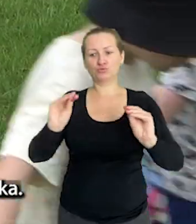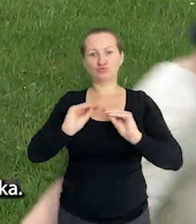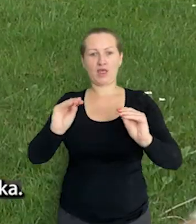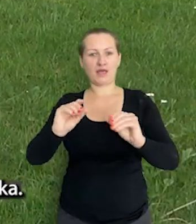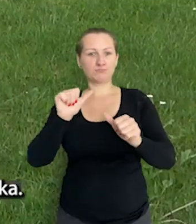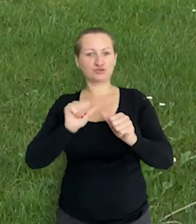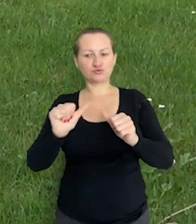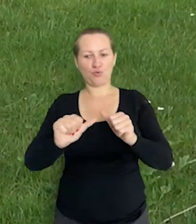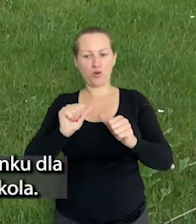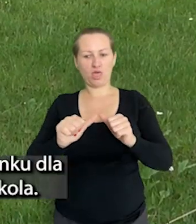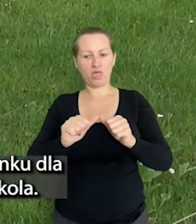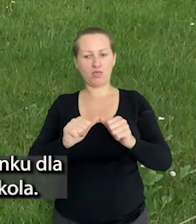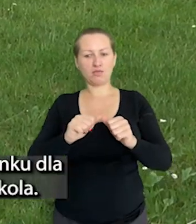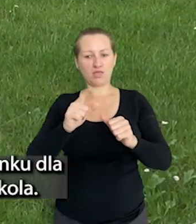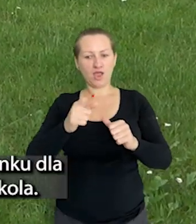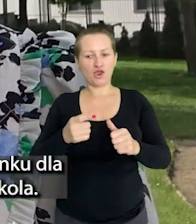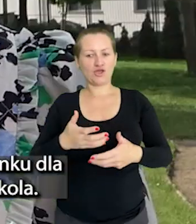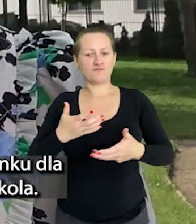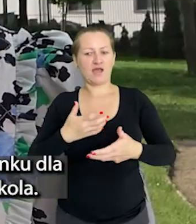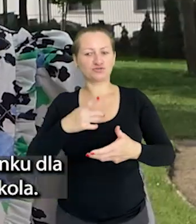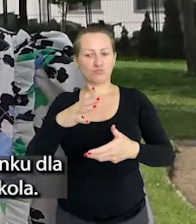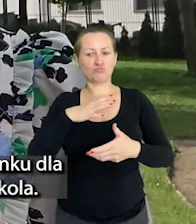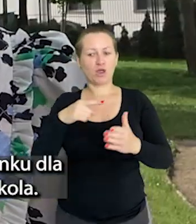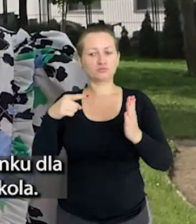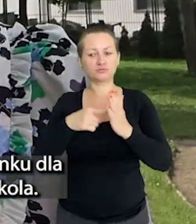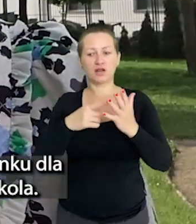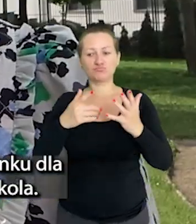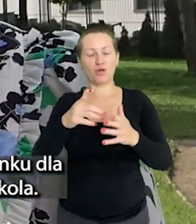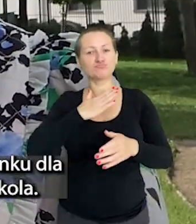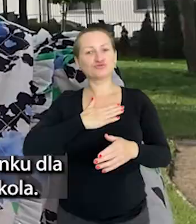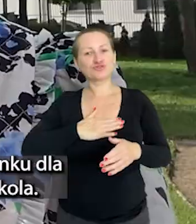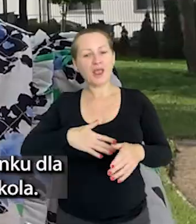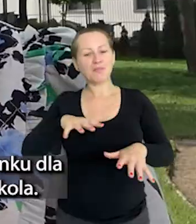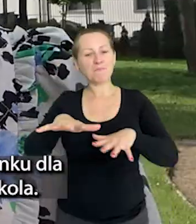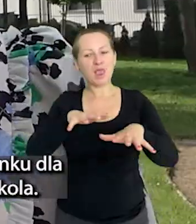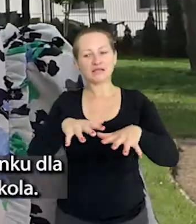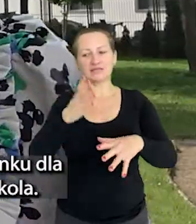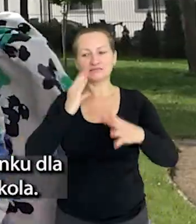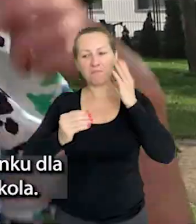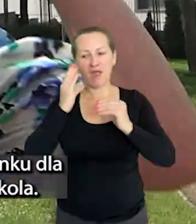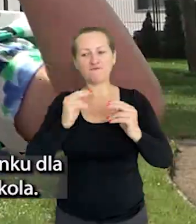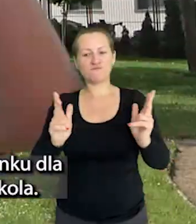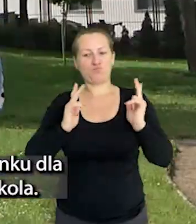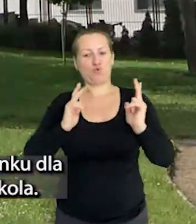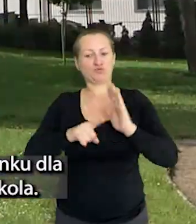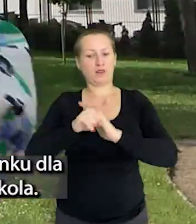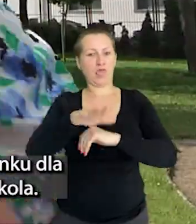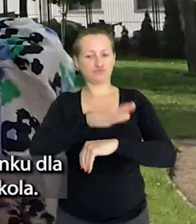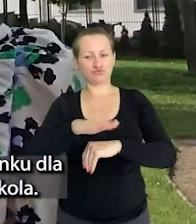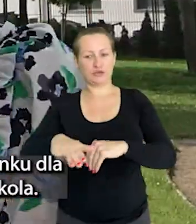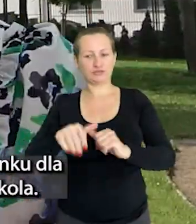Karolina Krzyżyńska. Inicjatywa ta miała na celu stworzenie przyjemnego miejsca do zabaw i wypoczynku dla dzieci z naszego